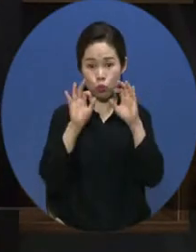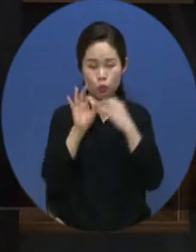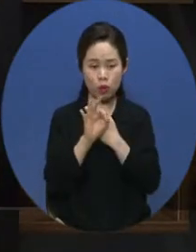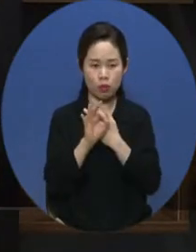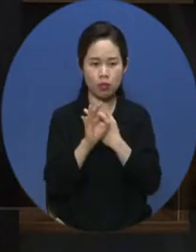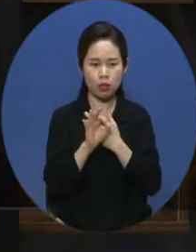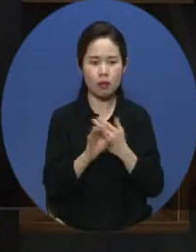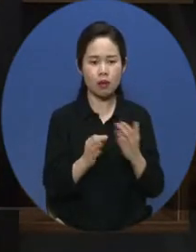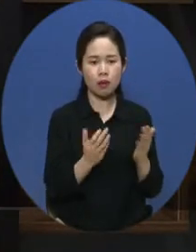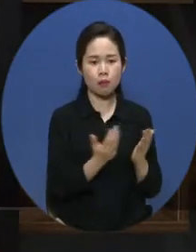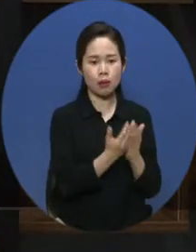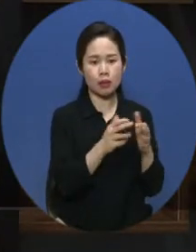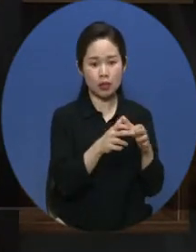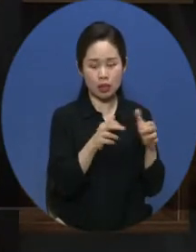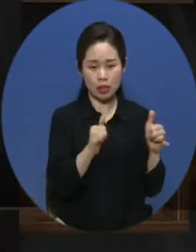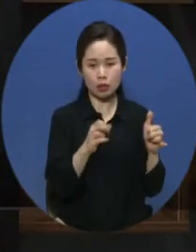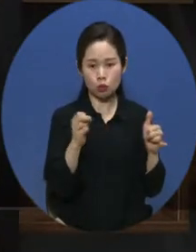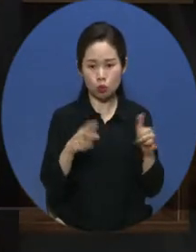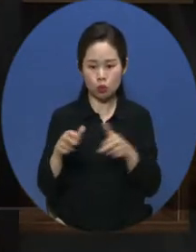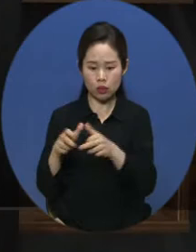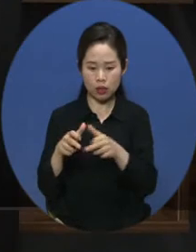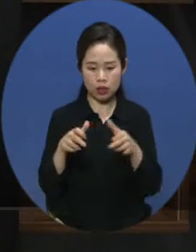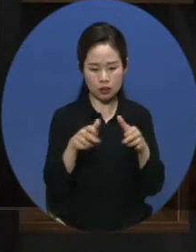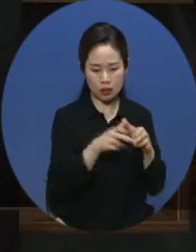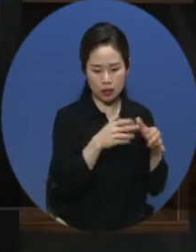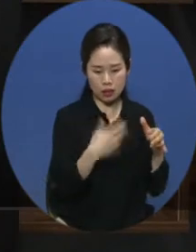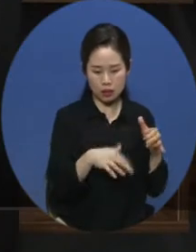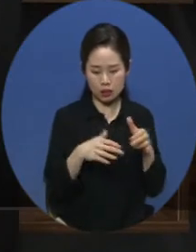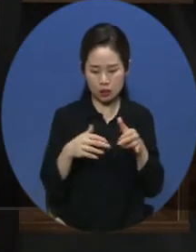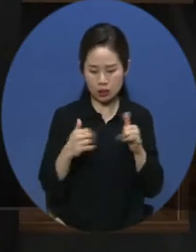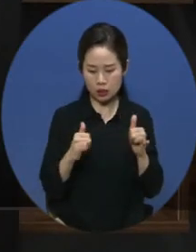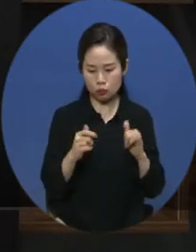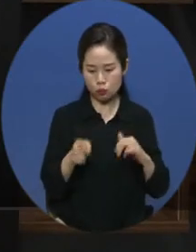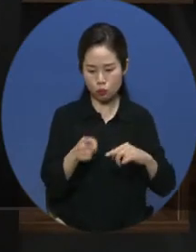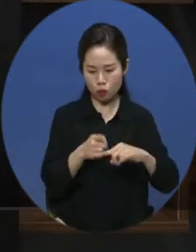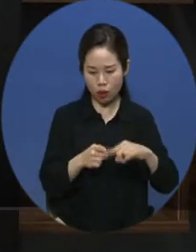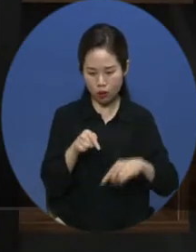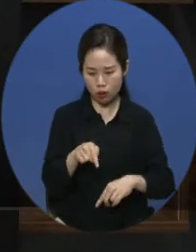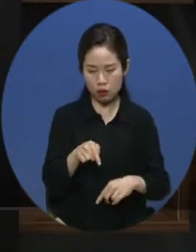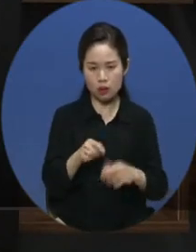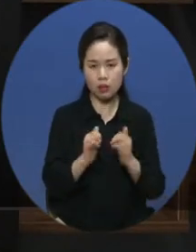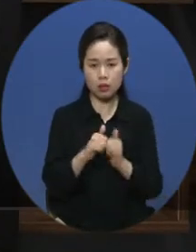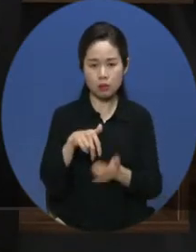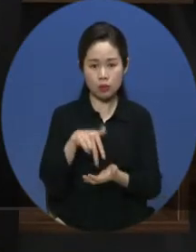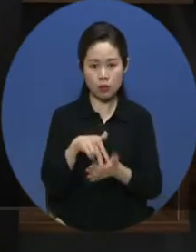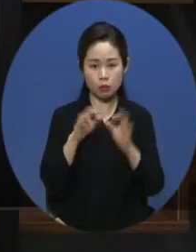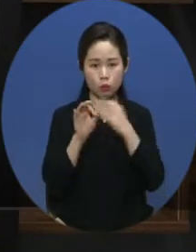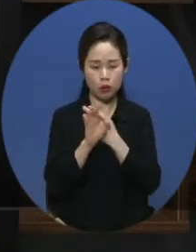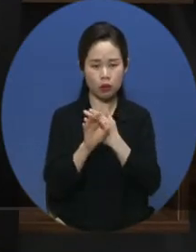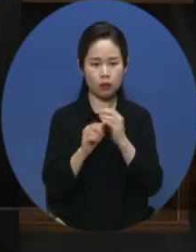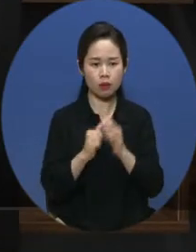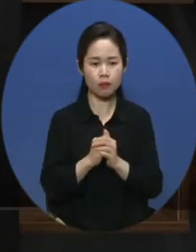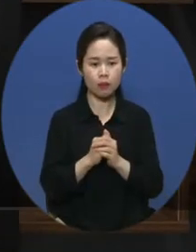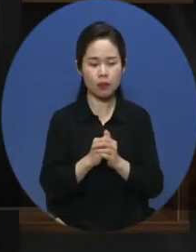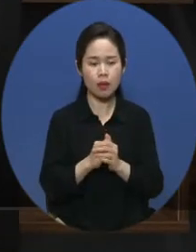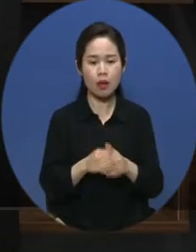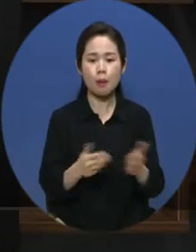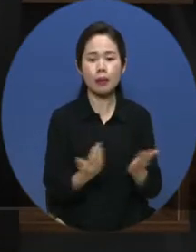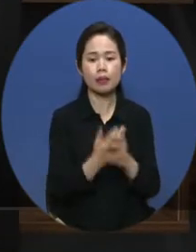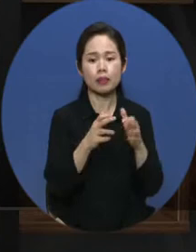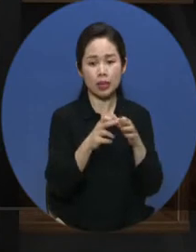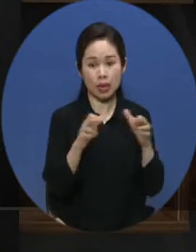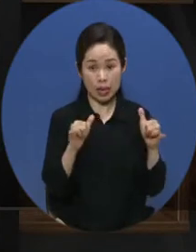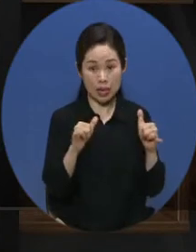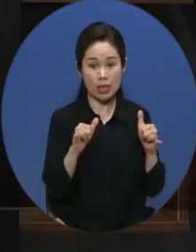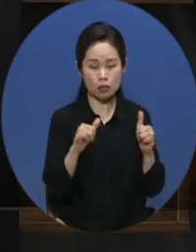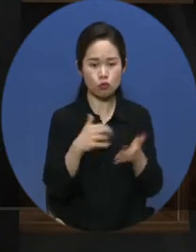이제 경계선 지능인 분들을 좀 구분을 해서 본다고 하면 이제 등록된 발달장애인이